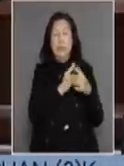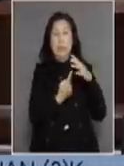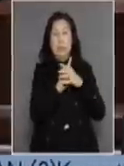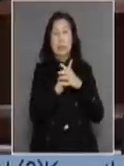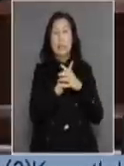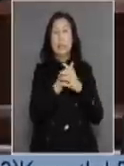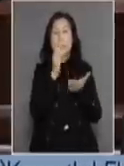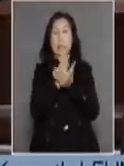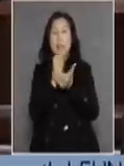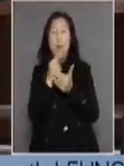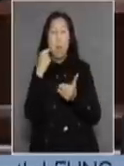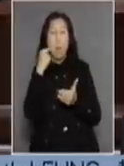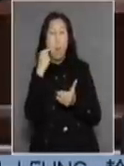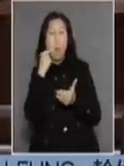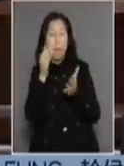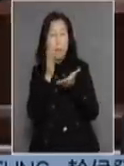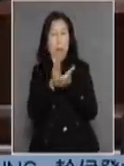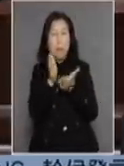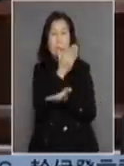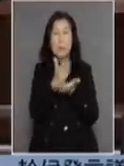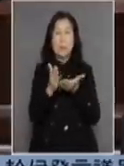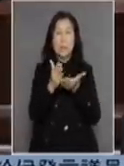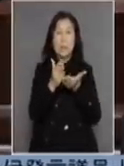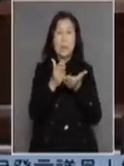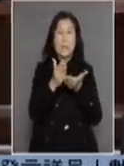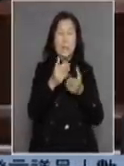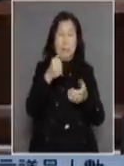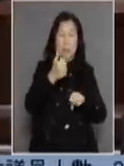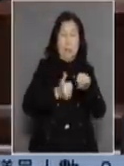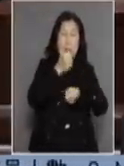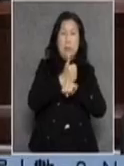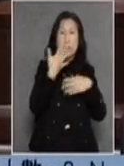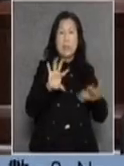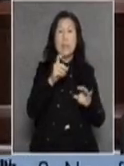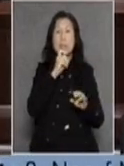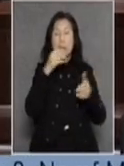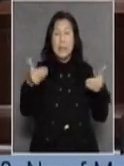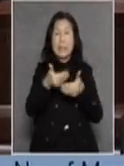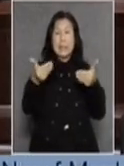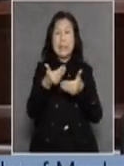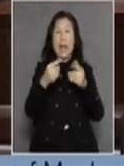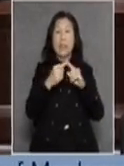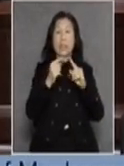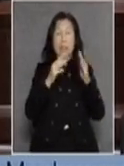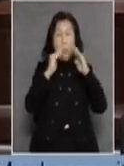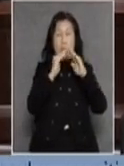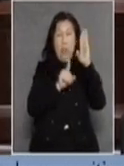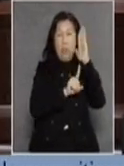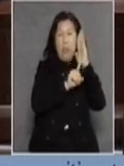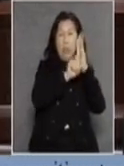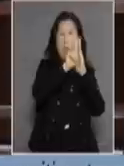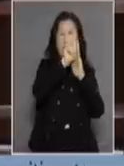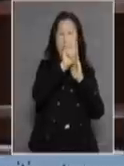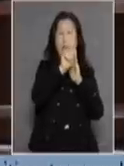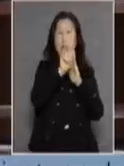別的。但到當選之後就成為炒家復星，樓價一直居高不下，屢